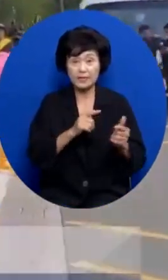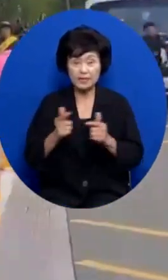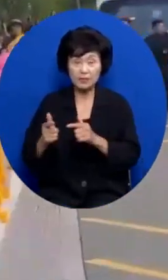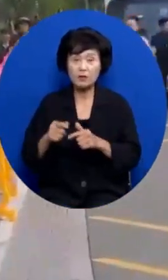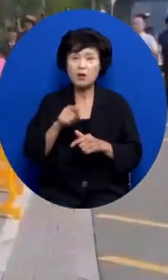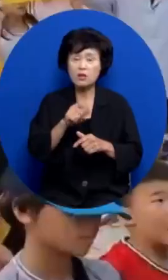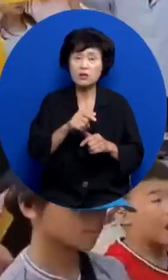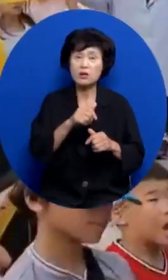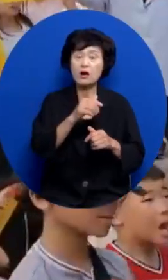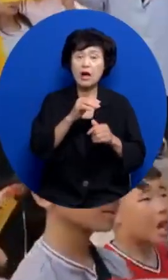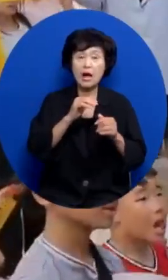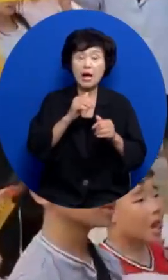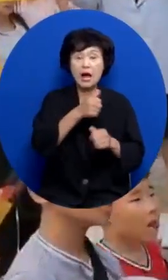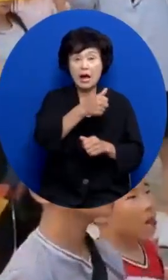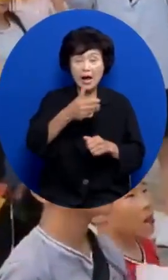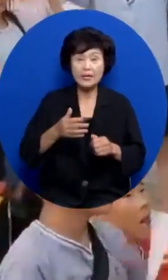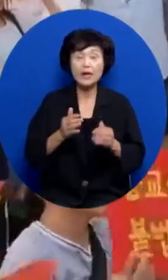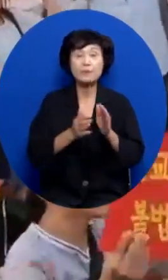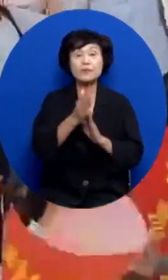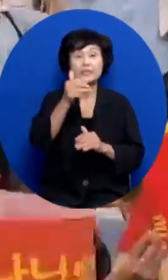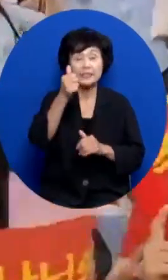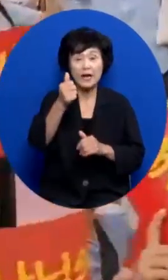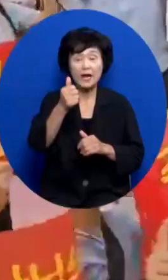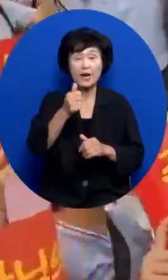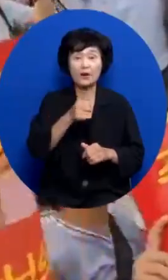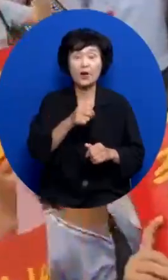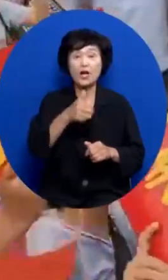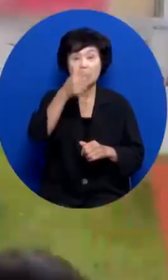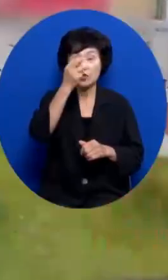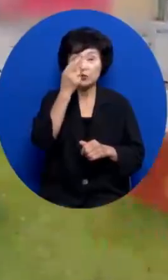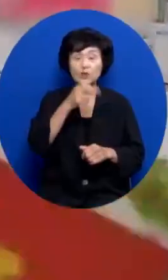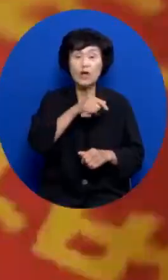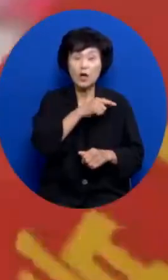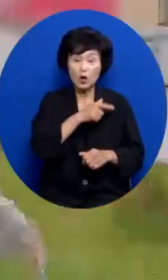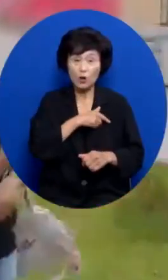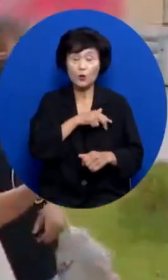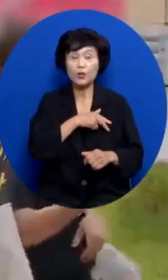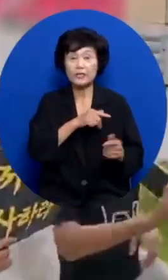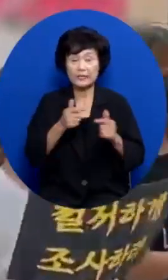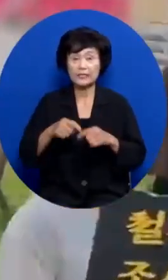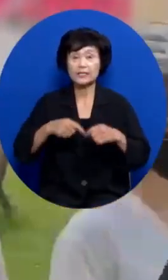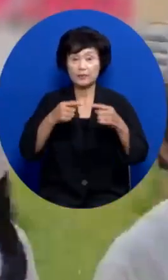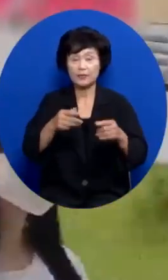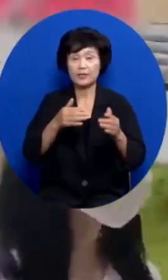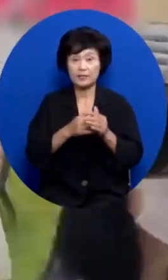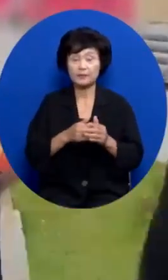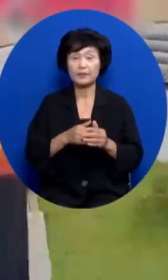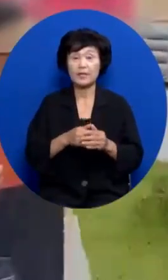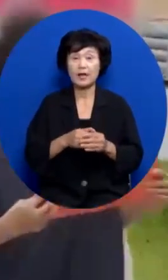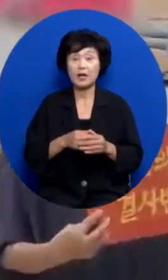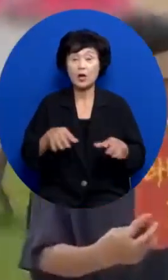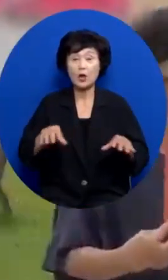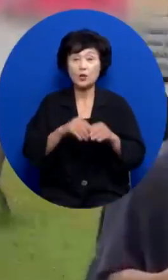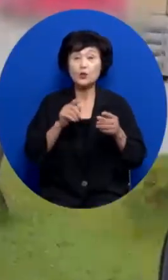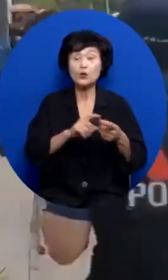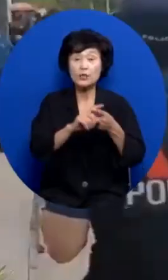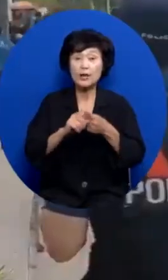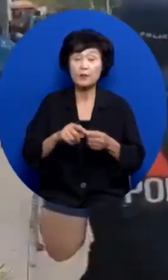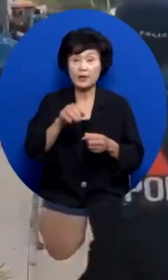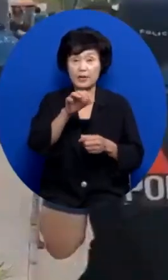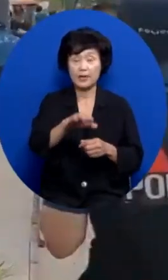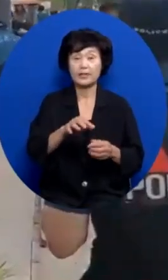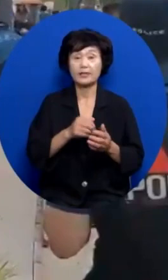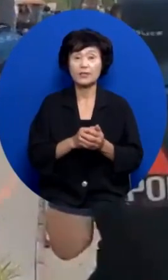이현재 하남시장, 더불어민주당 최종윤 의원 등이 참석했습니다. 가밀지구 총연합회는 가밀지구 종교